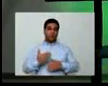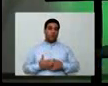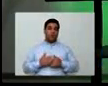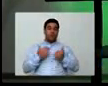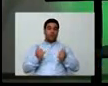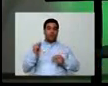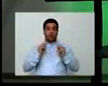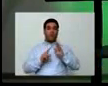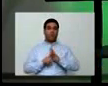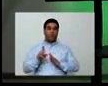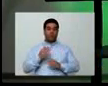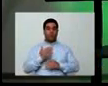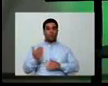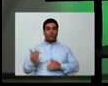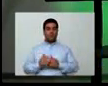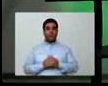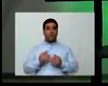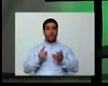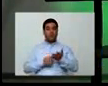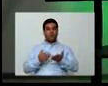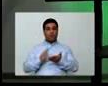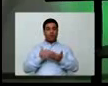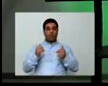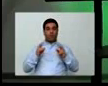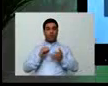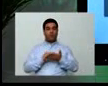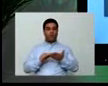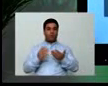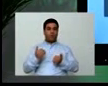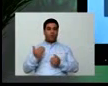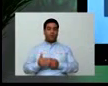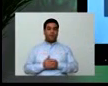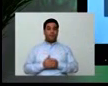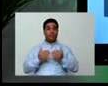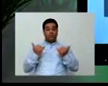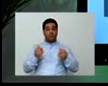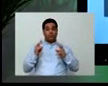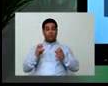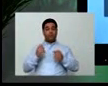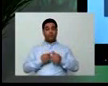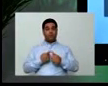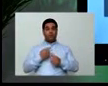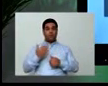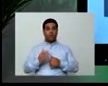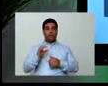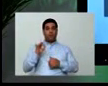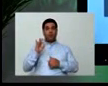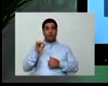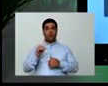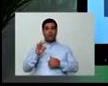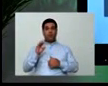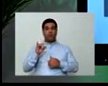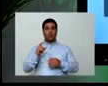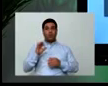Демек, бүгінгі дәрісіні бошлаймыз. Мархамат, дақтарымызды ашып, бүгінгі мавзуын язып алейм. Бүгінгі мавзуымыздың номы биосфера